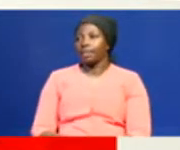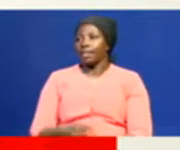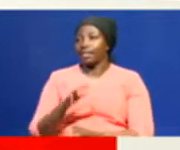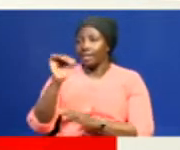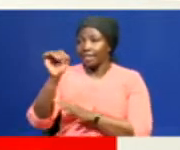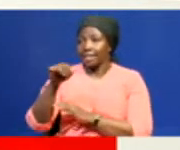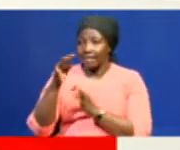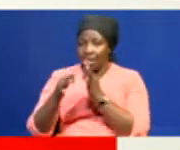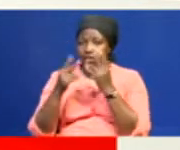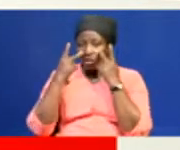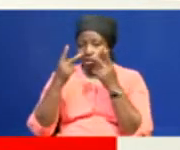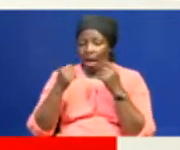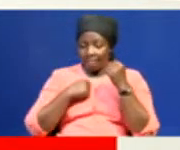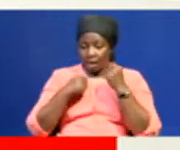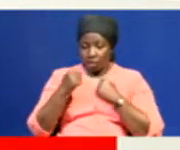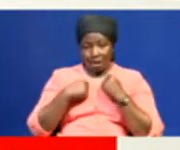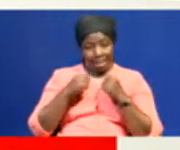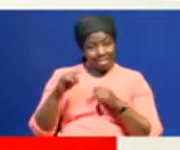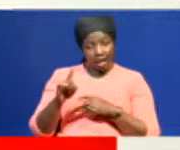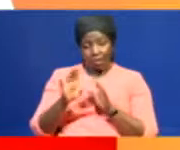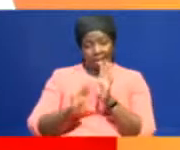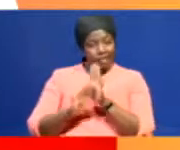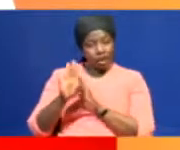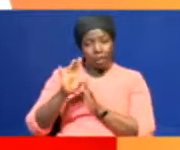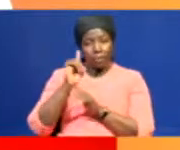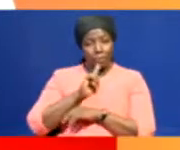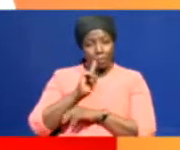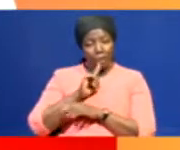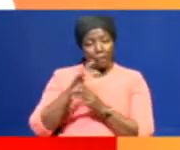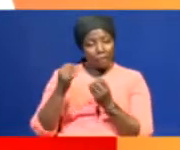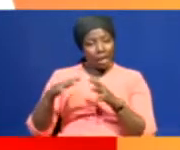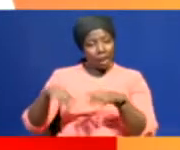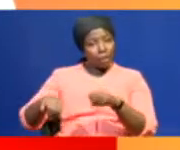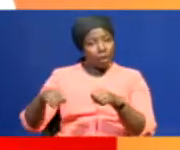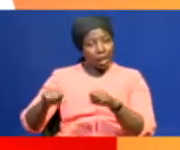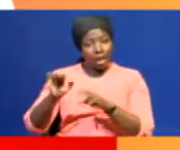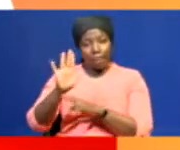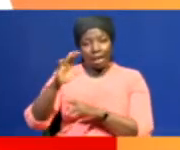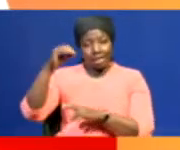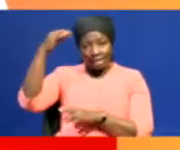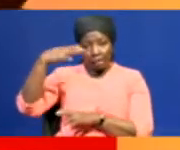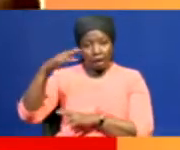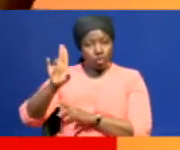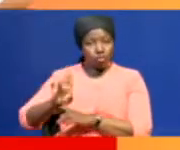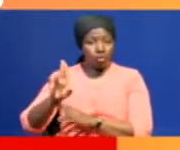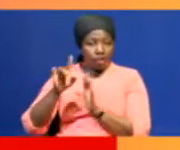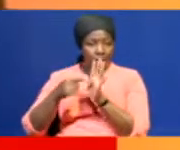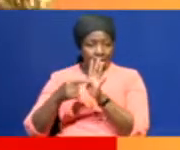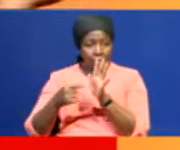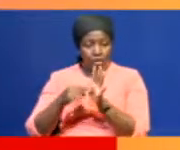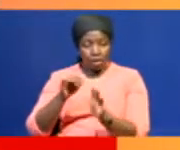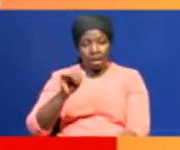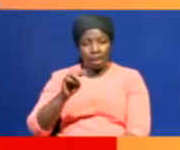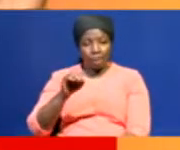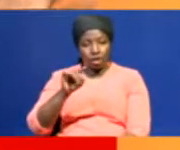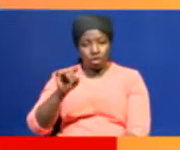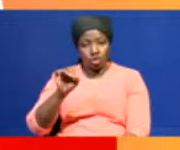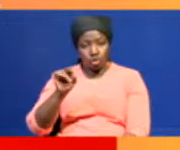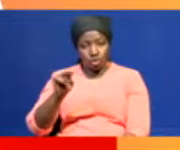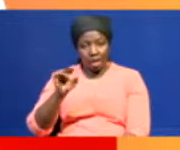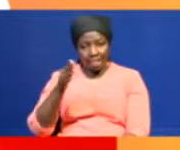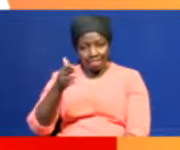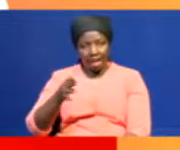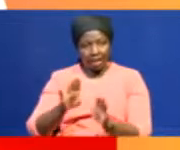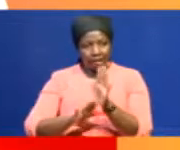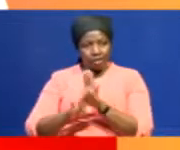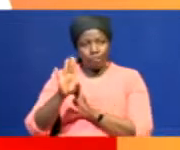Rwanda wameendelea sana kwa huko, kwanza pikipiki mingi za stima. Na ukiangalia kampani kama ambasando wako huko wamedevelop